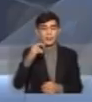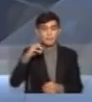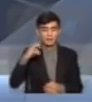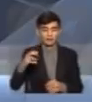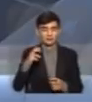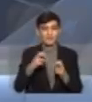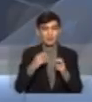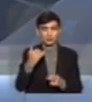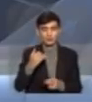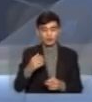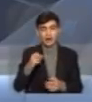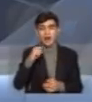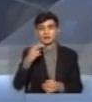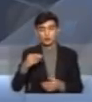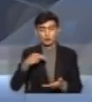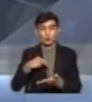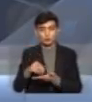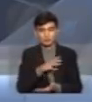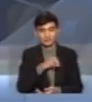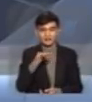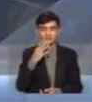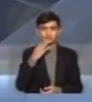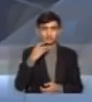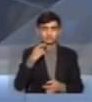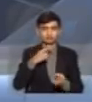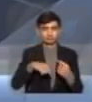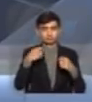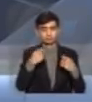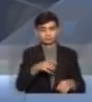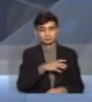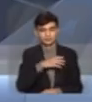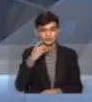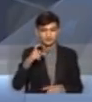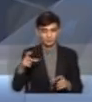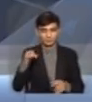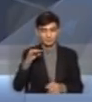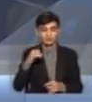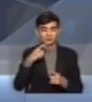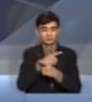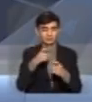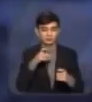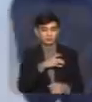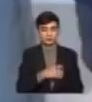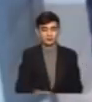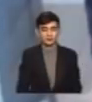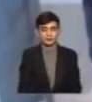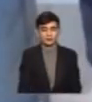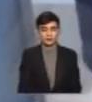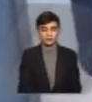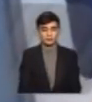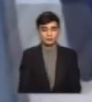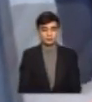Кәрімова заңсыз сатып алып, өзінше шетелдік кәсіпкерлерге сатып жібергені туралы хабарлаған болатын.